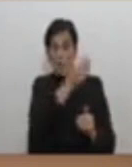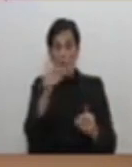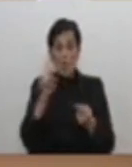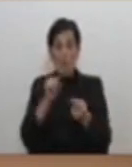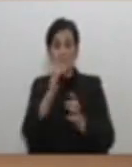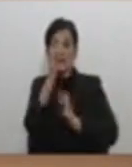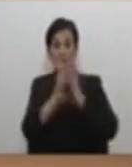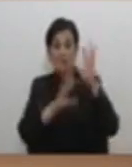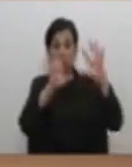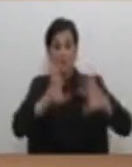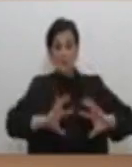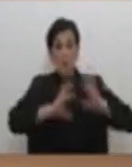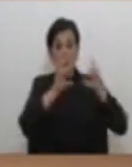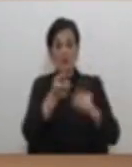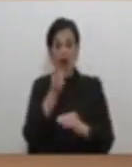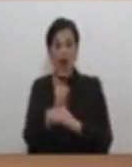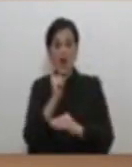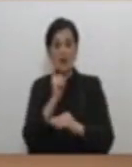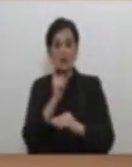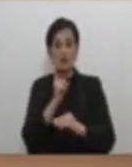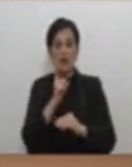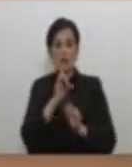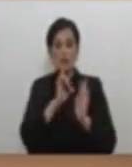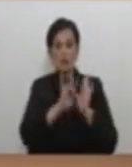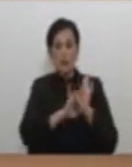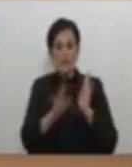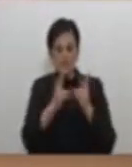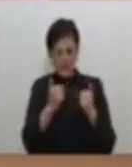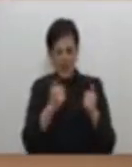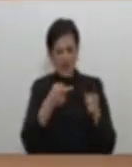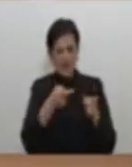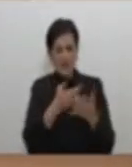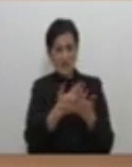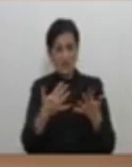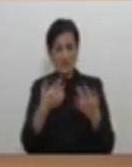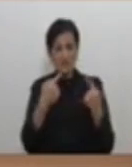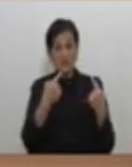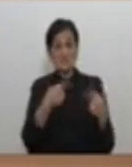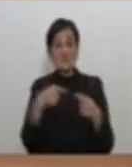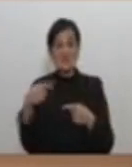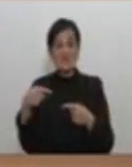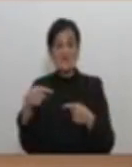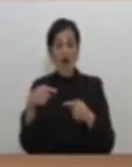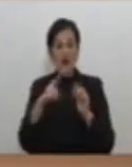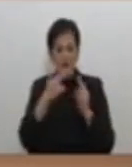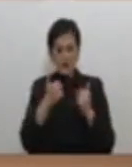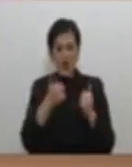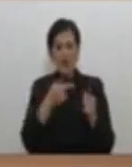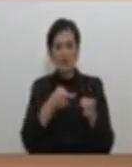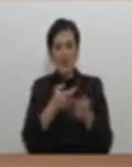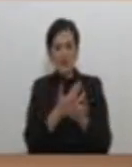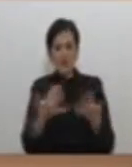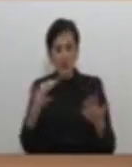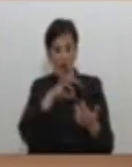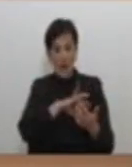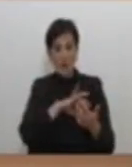საერთაშორისო კონვენციებით აკრძალული კასეტური იარაღი და სხვა კასეტური ბომბები და სხვა შეიარაღება.